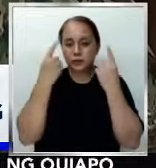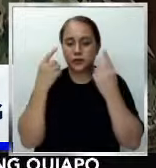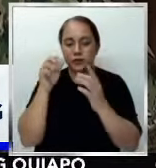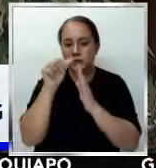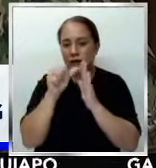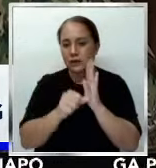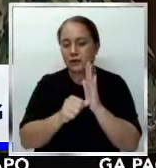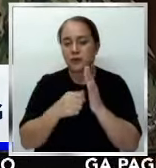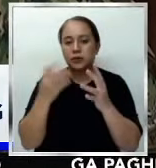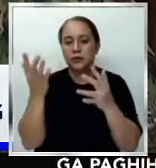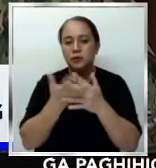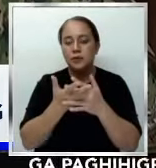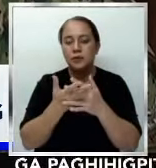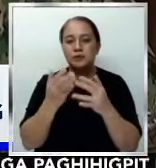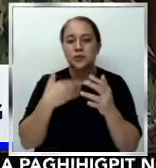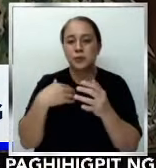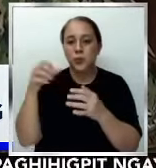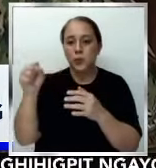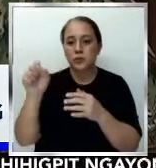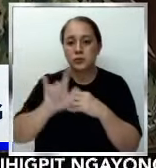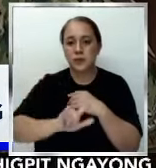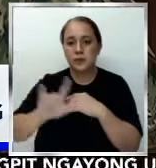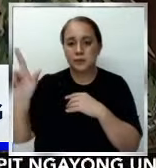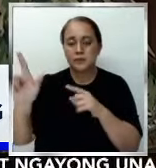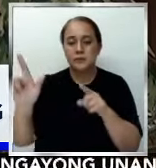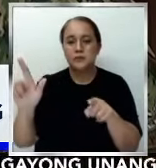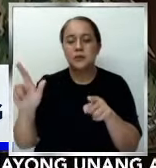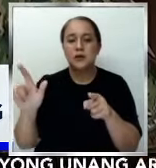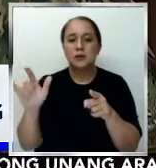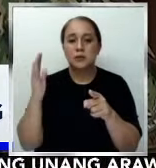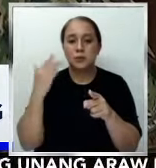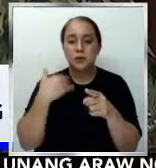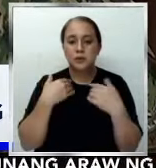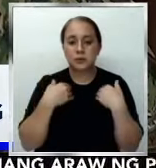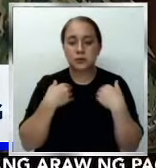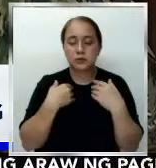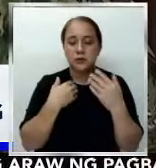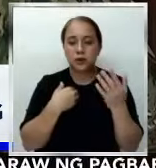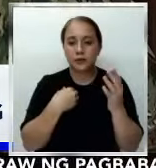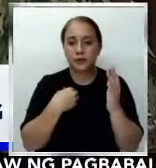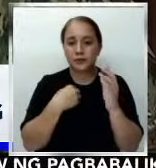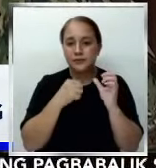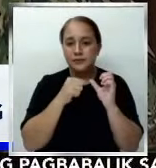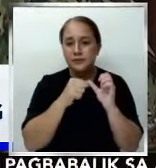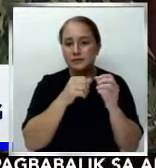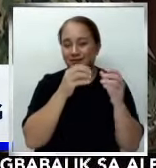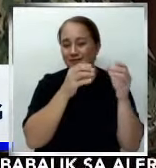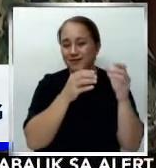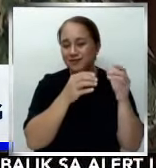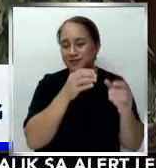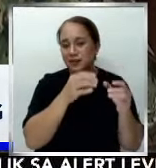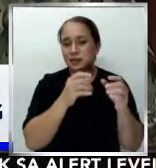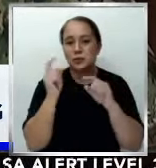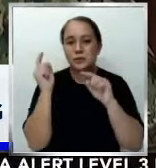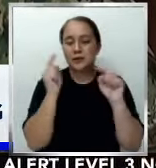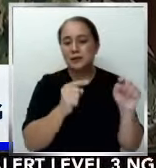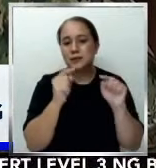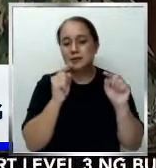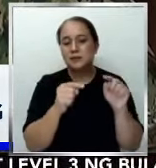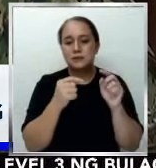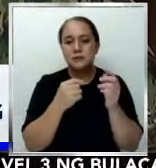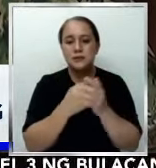whole departure order para po during the trial palagi pong maka-attend si